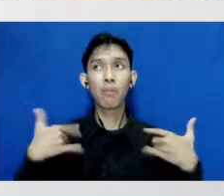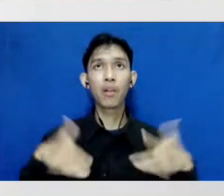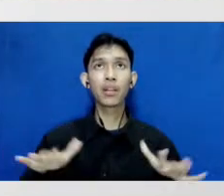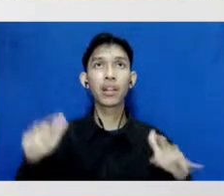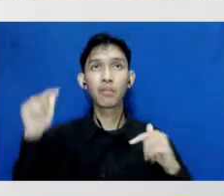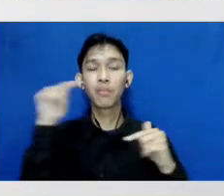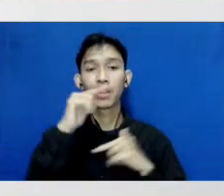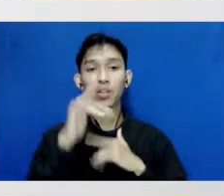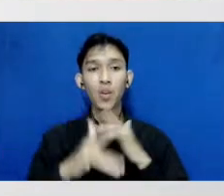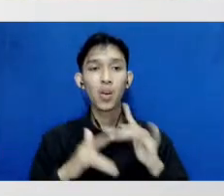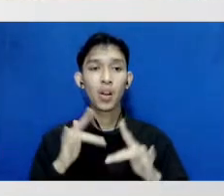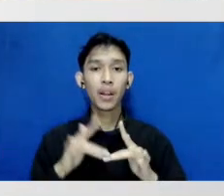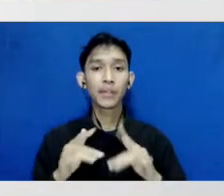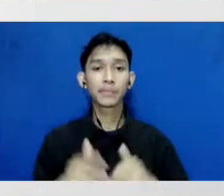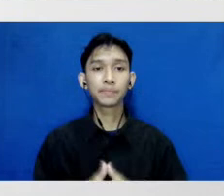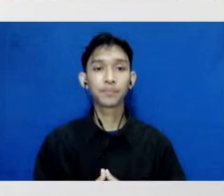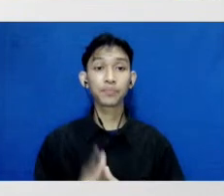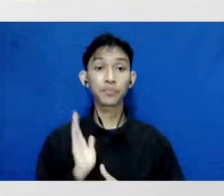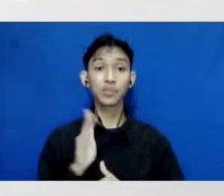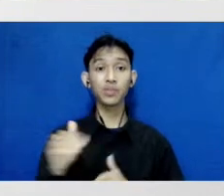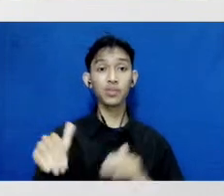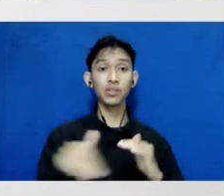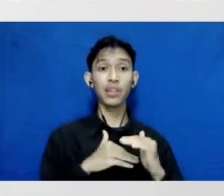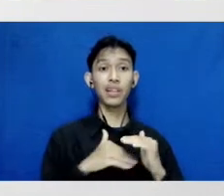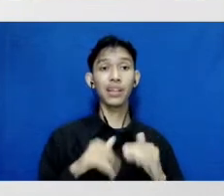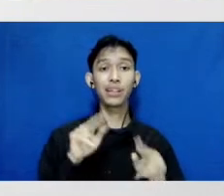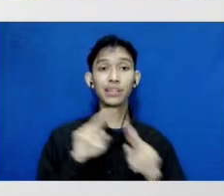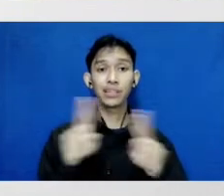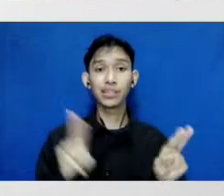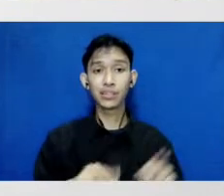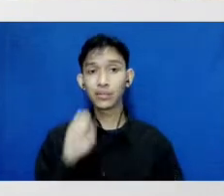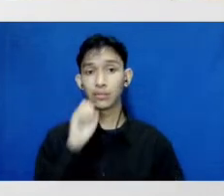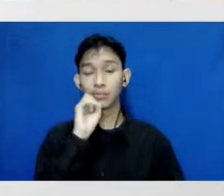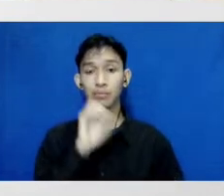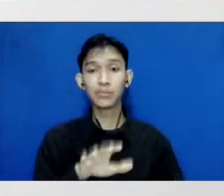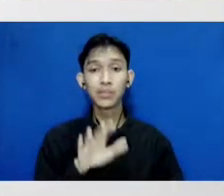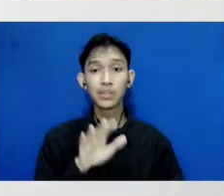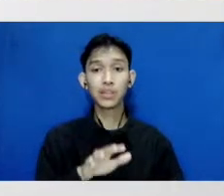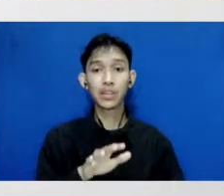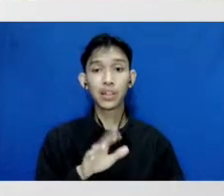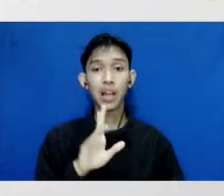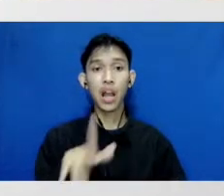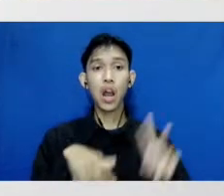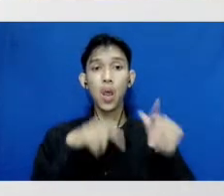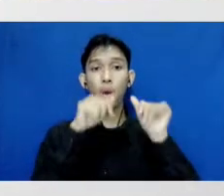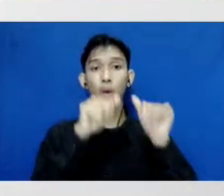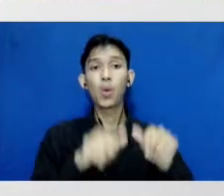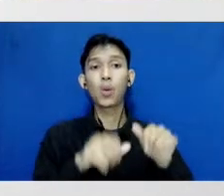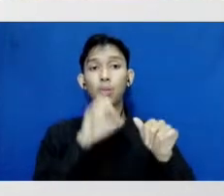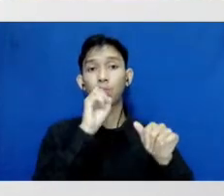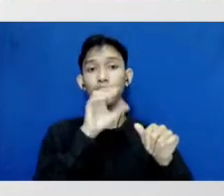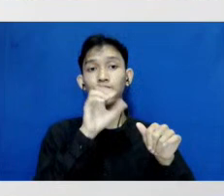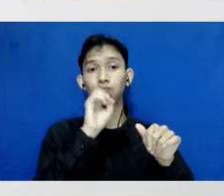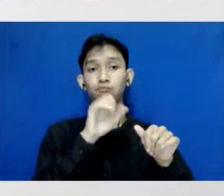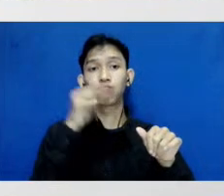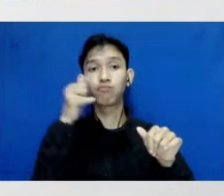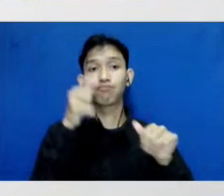online. Jika standar internasional menyatakan bahwa konten yang berisikan ujaran kebencian